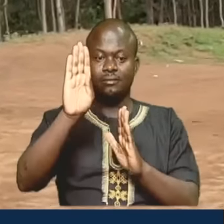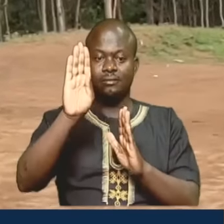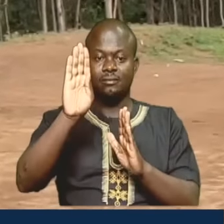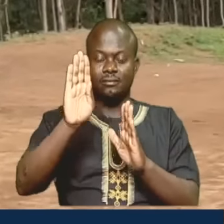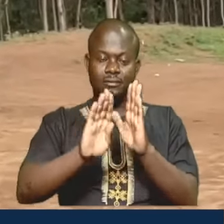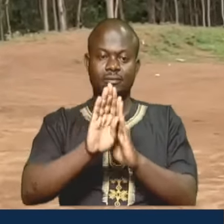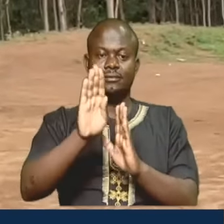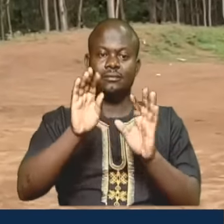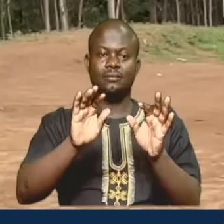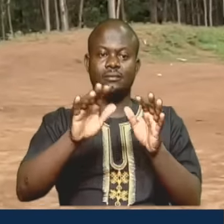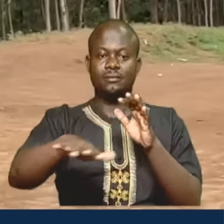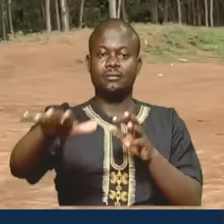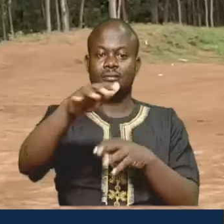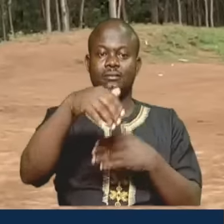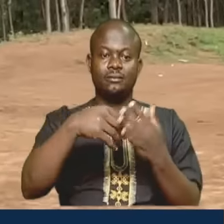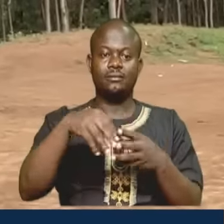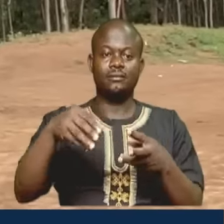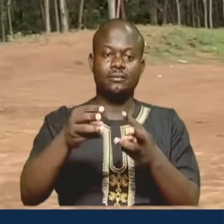iterambere ry'agace mu buryo bw'uko